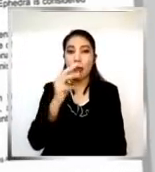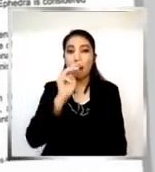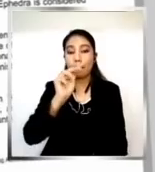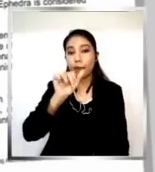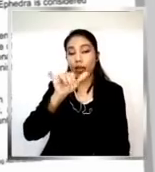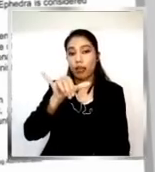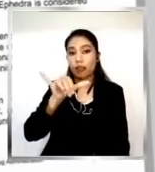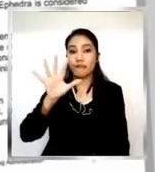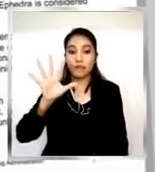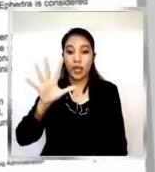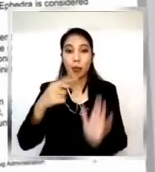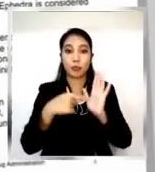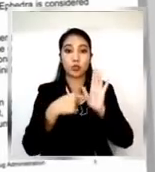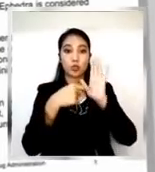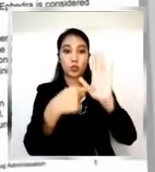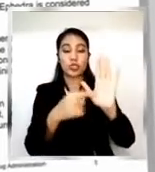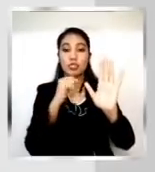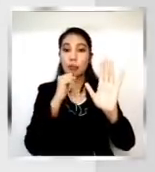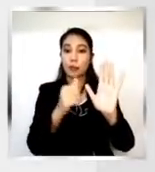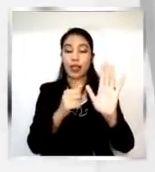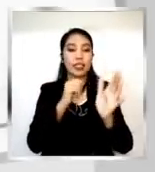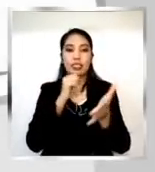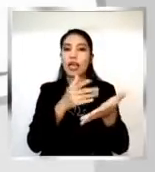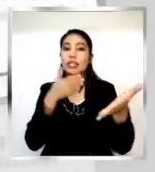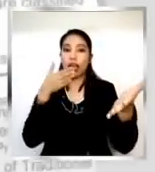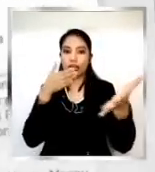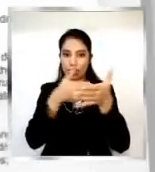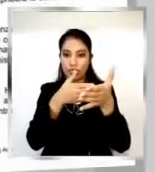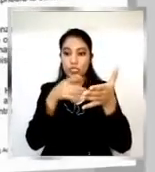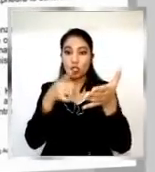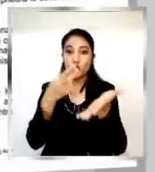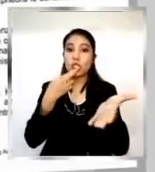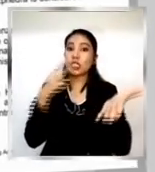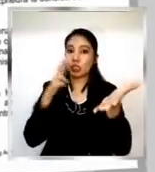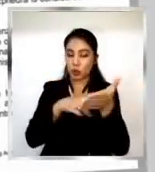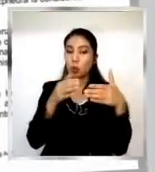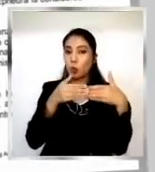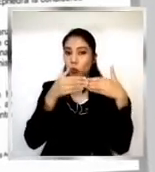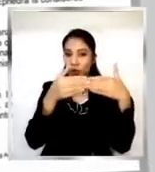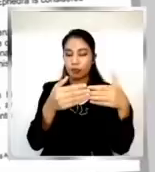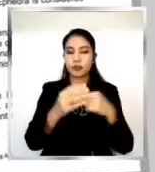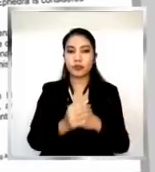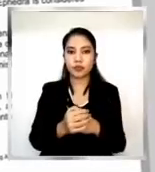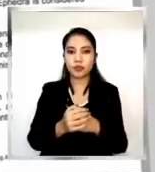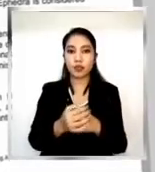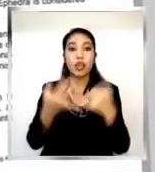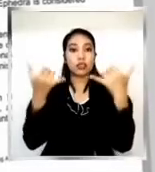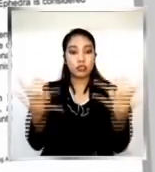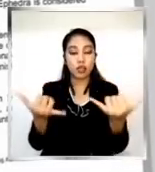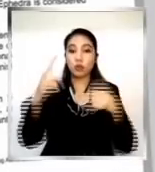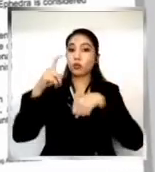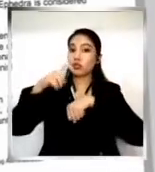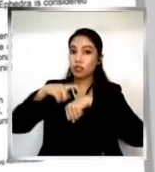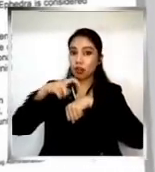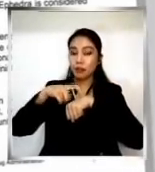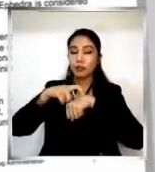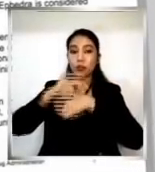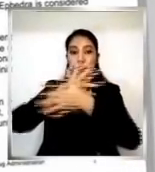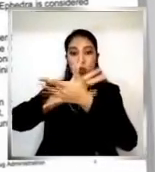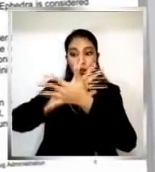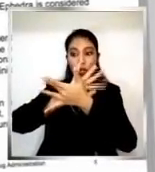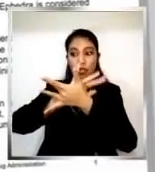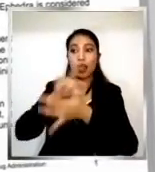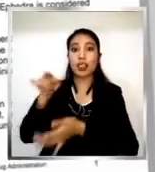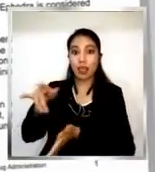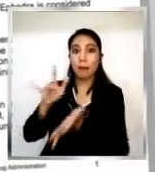sila tutol sa pagrehistro sa produkto. Binanggit pa na sa panahon daw ng pandemya, ang mga gamot na tulad dito dapat